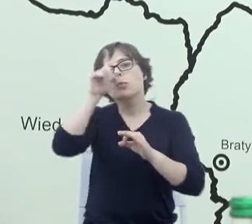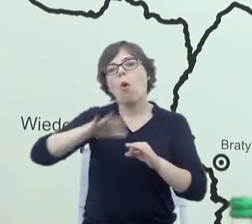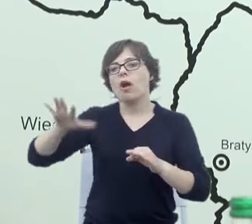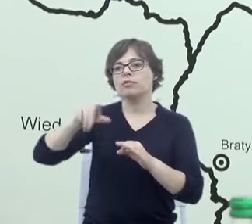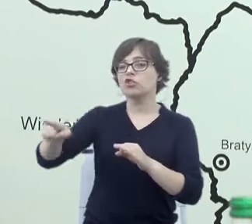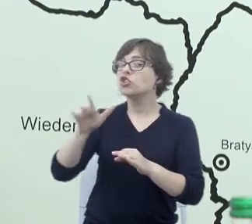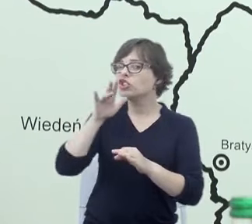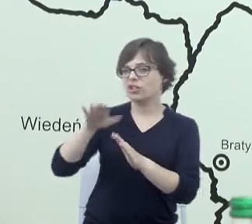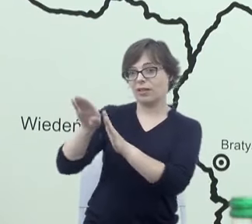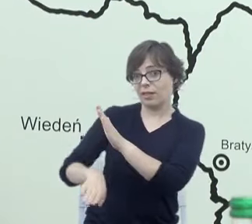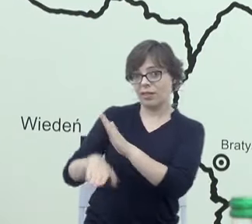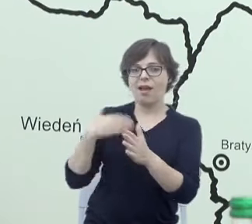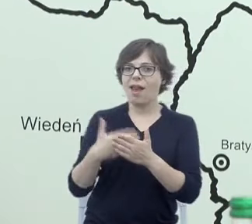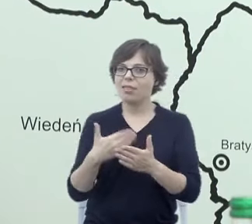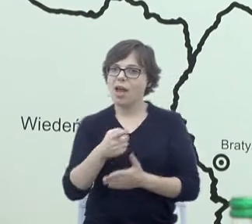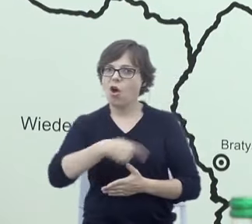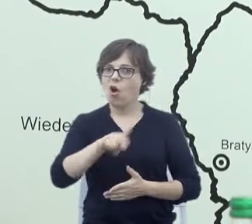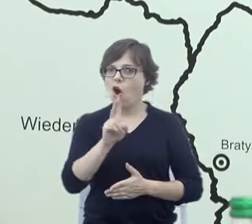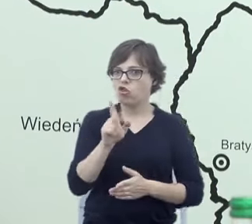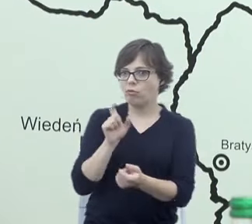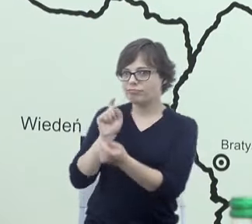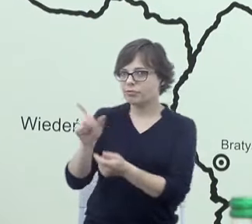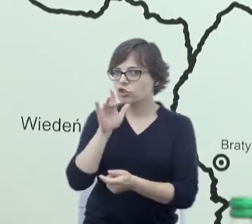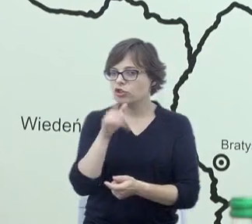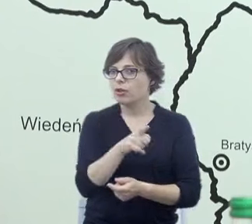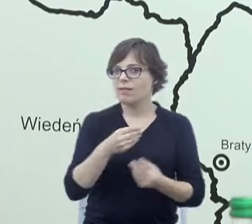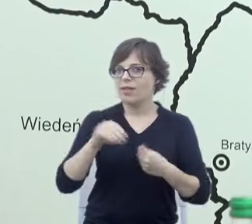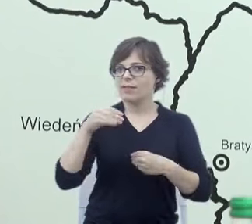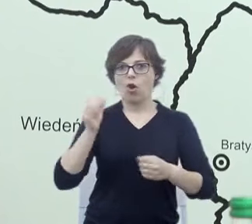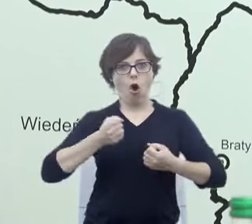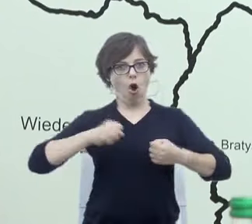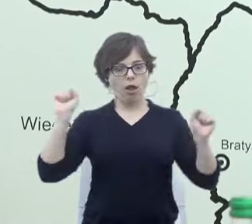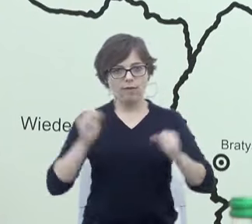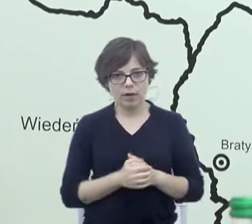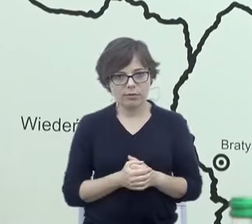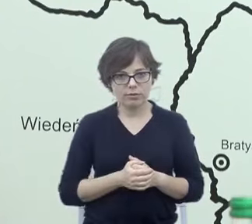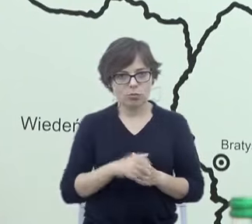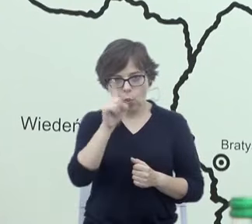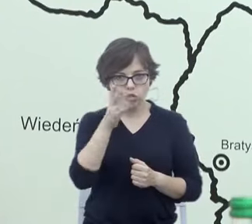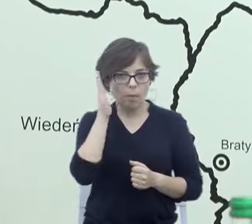no, ośmielał coraz bardziej tą miejscową ludność do aktów wrogości.